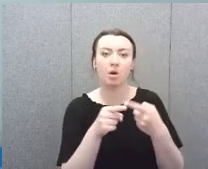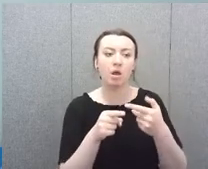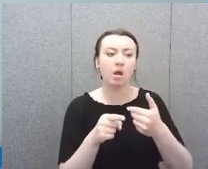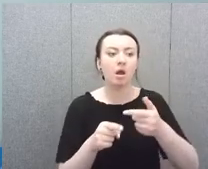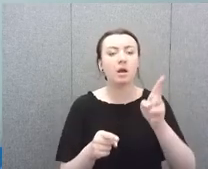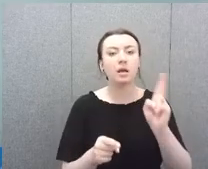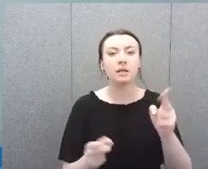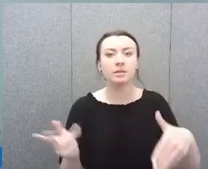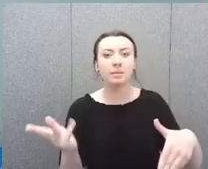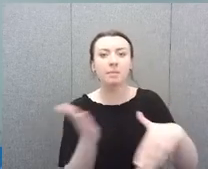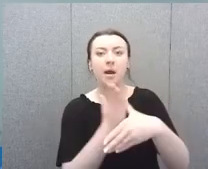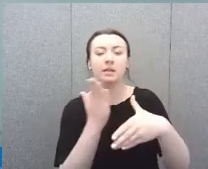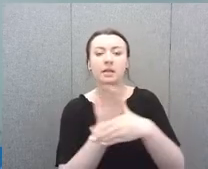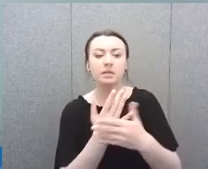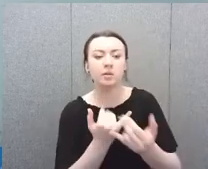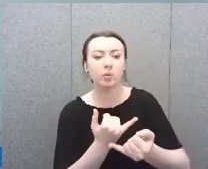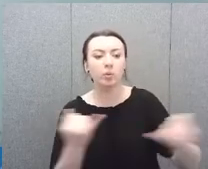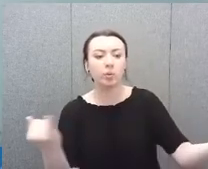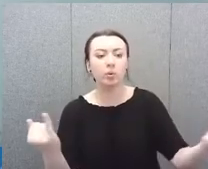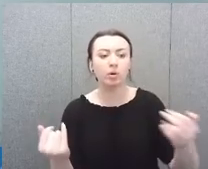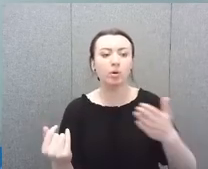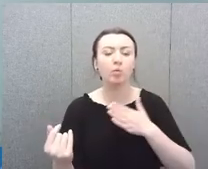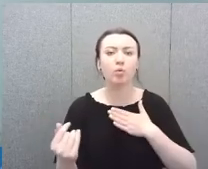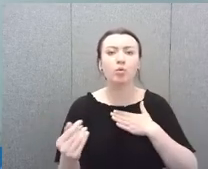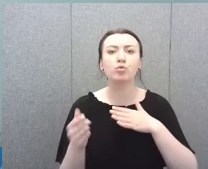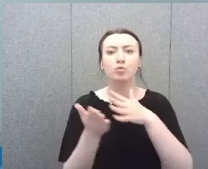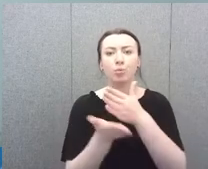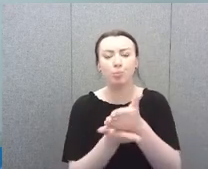нашими знаниями